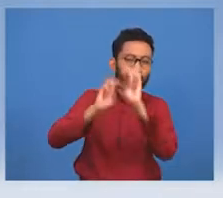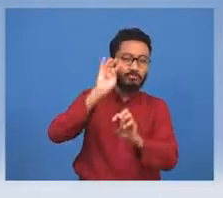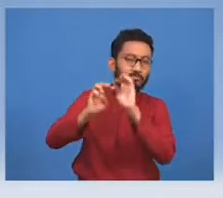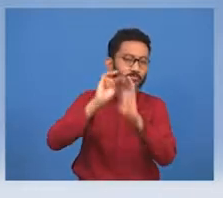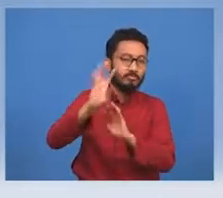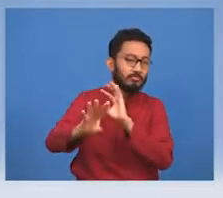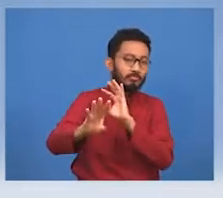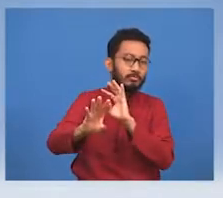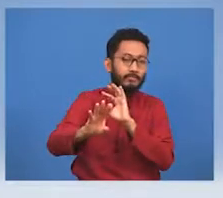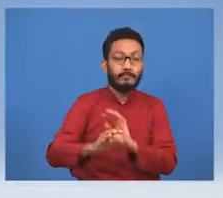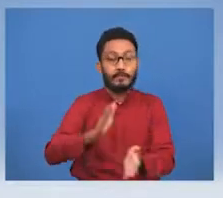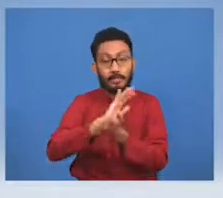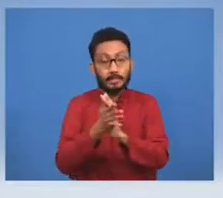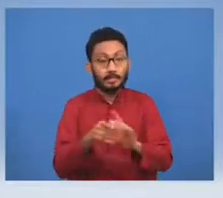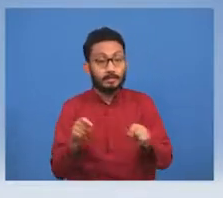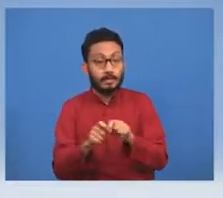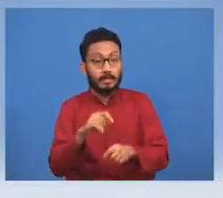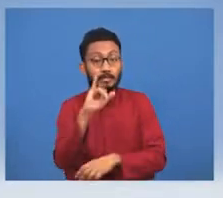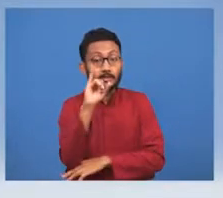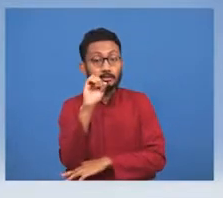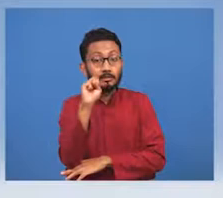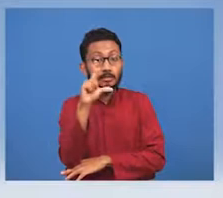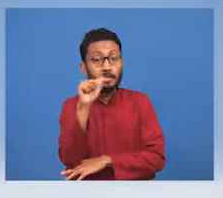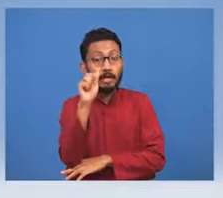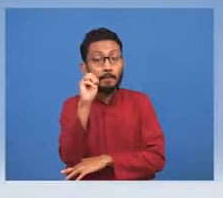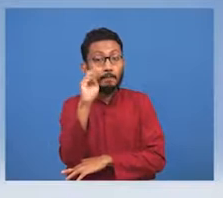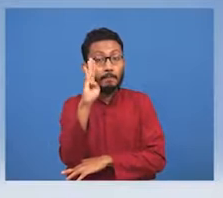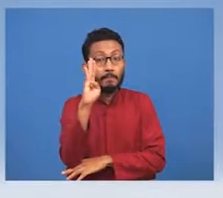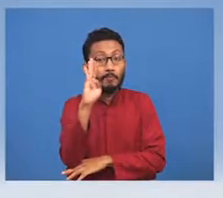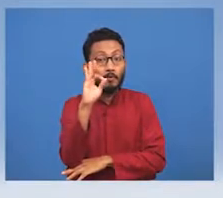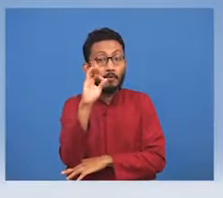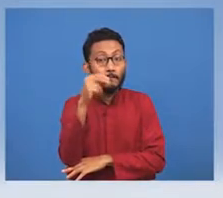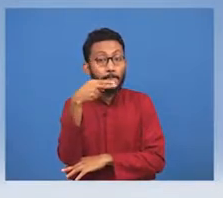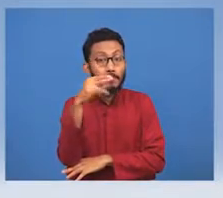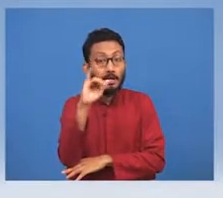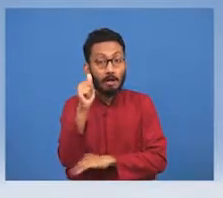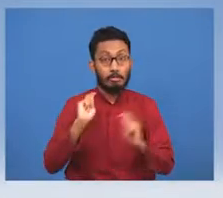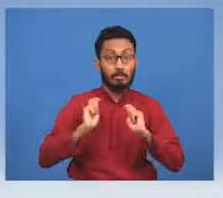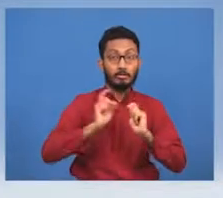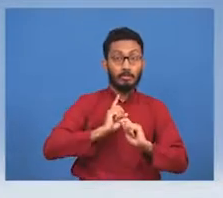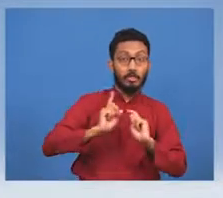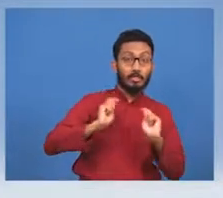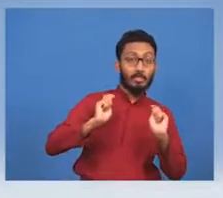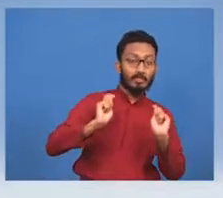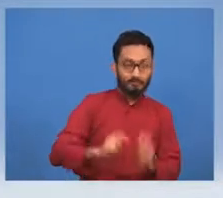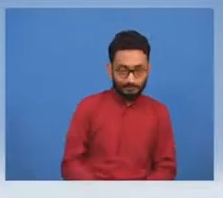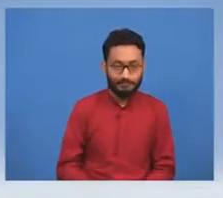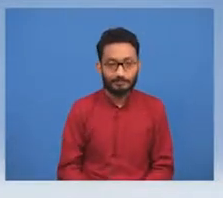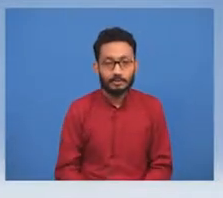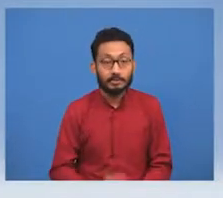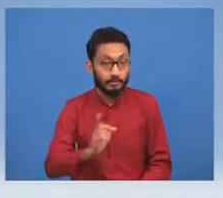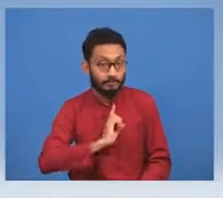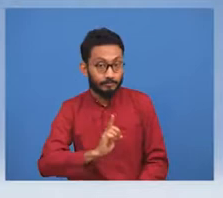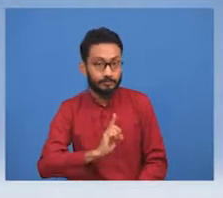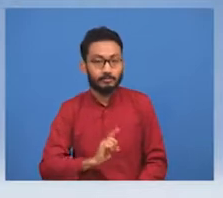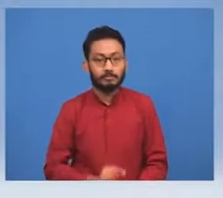timbulnya Islamfobia, sedangkan Islam merupakan agama yang indah, agama yang